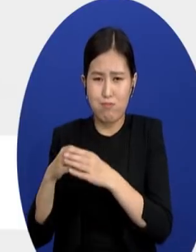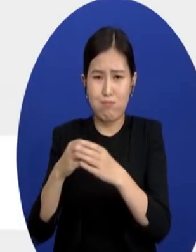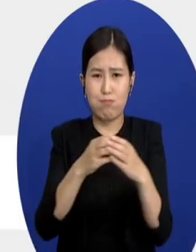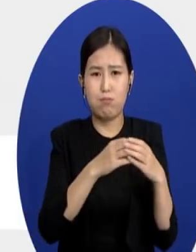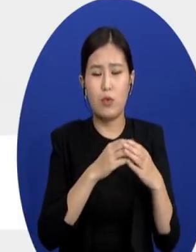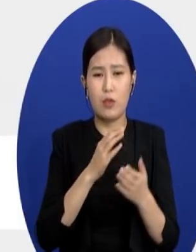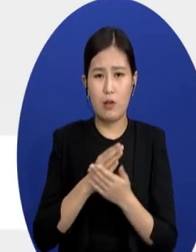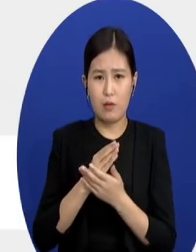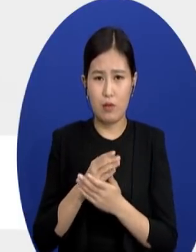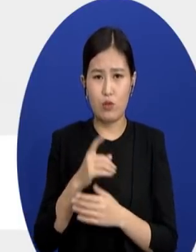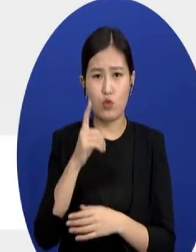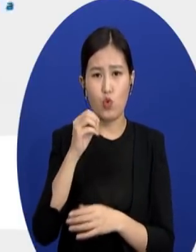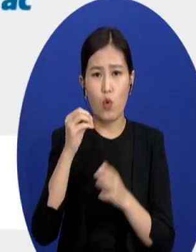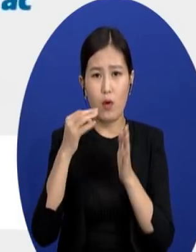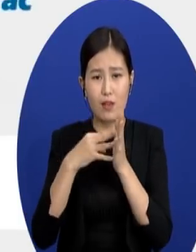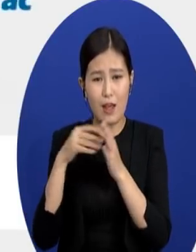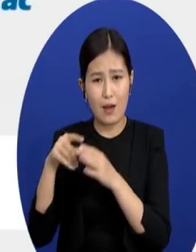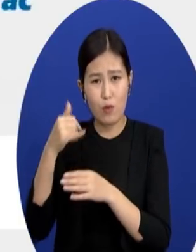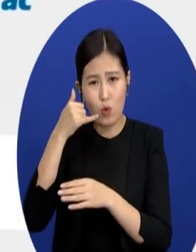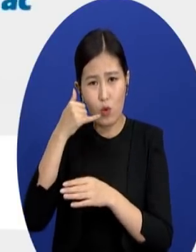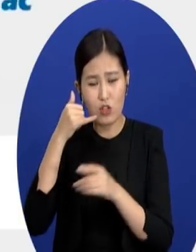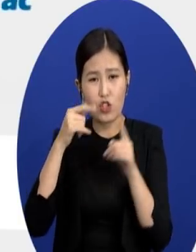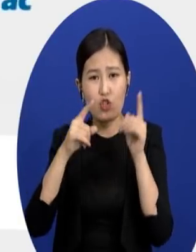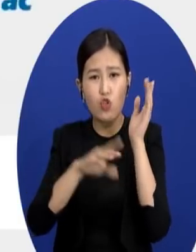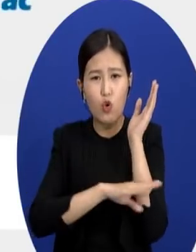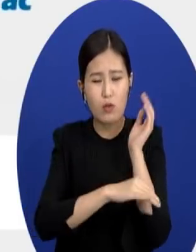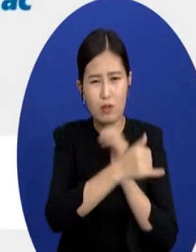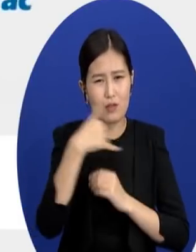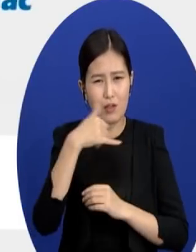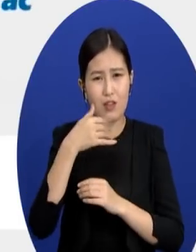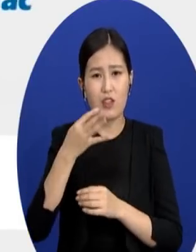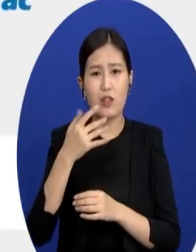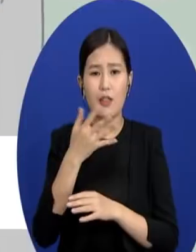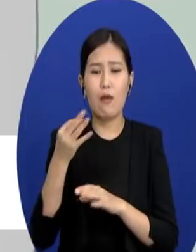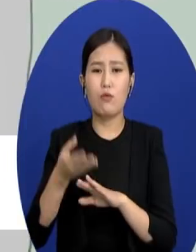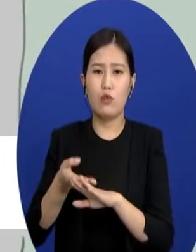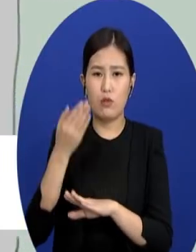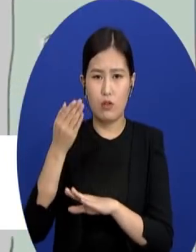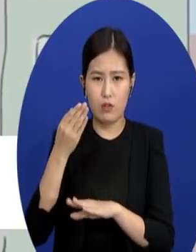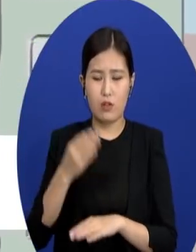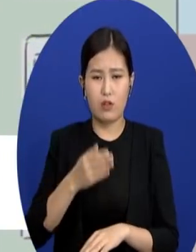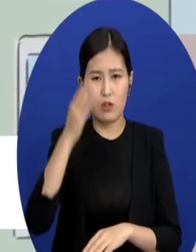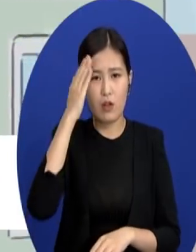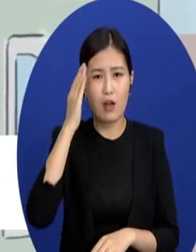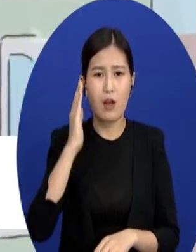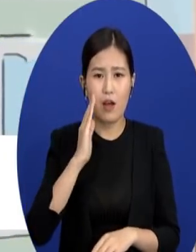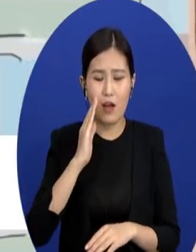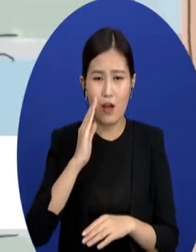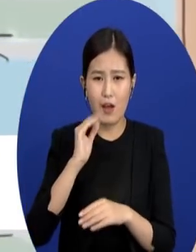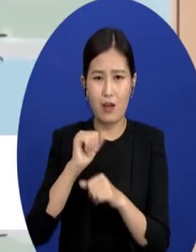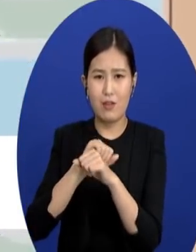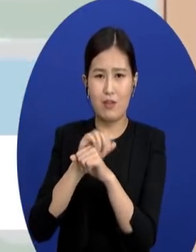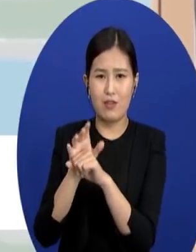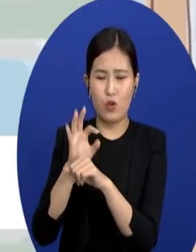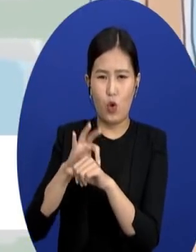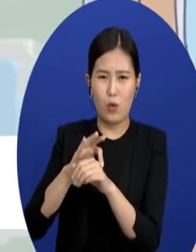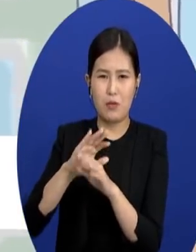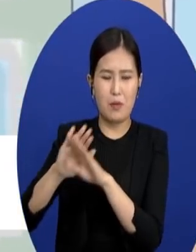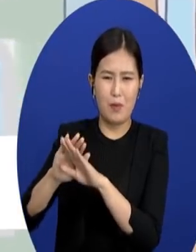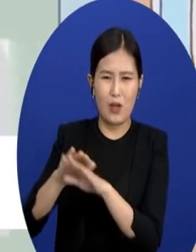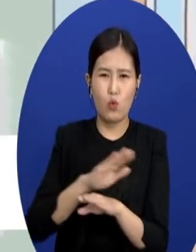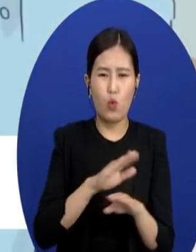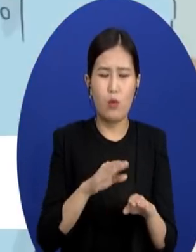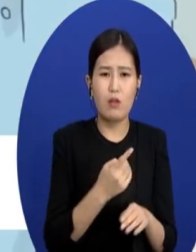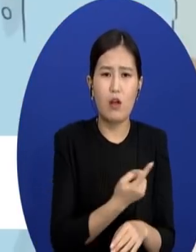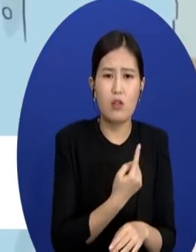108 утсанд өдөрт 500 гаруй дуудлага ирж байгаа юм. Эцэг ихэнх хөл хоронд орсны улмаас хүүхэд гэртээ ганцаараа байх болон хүүхэд эрсдэлт нөхцөлд